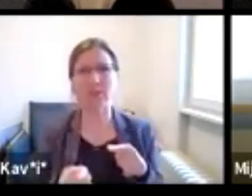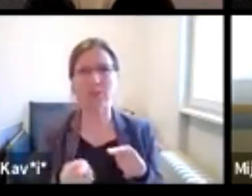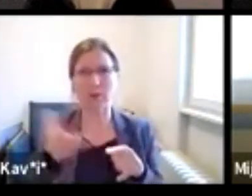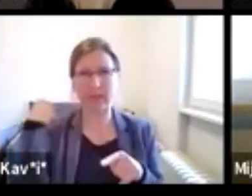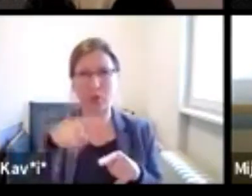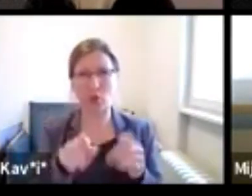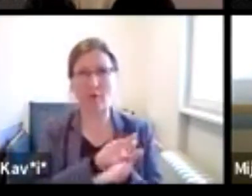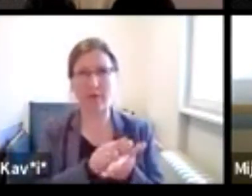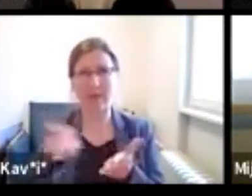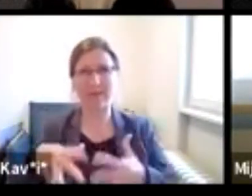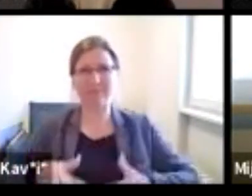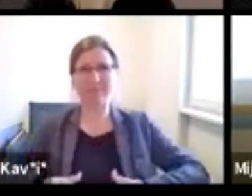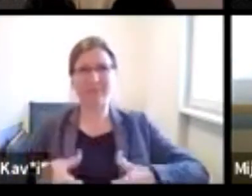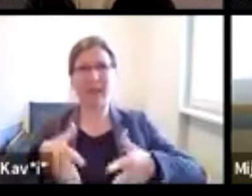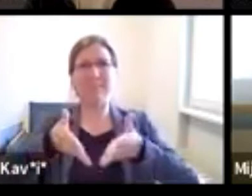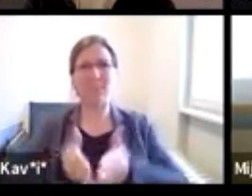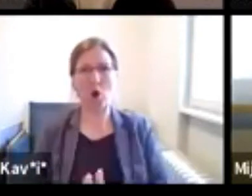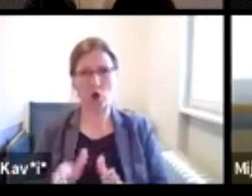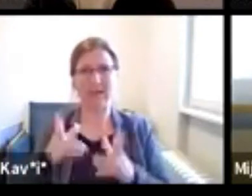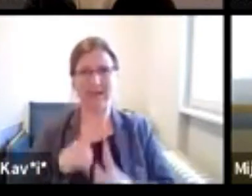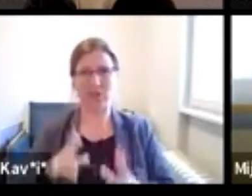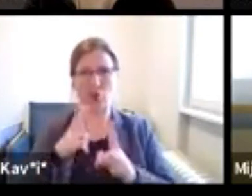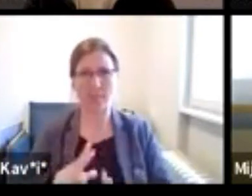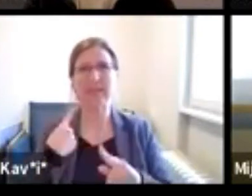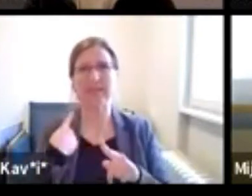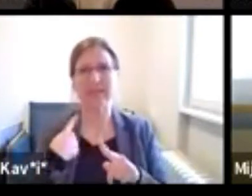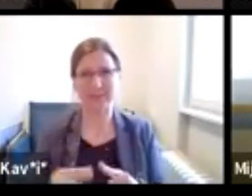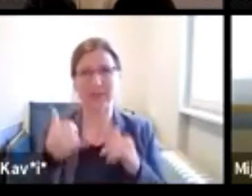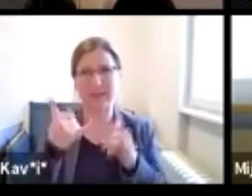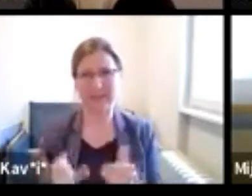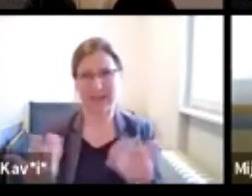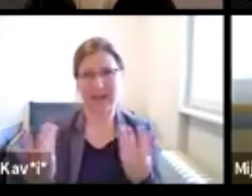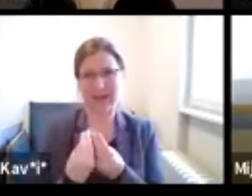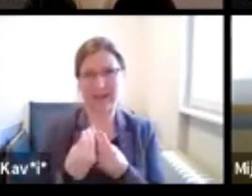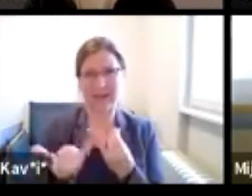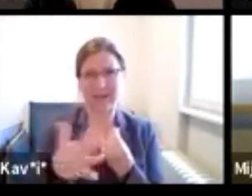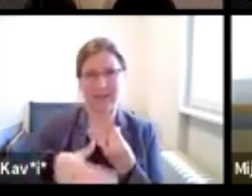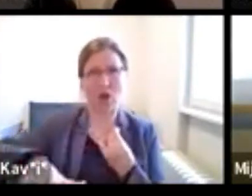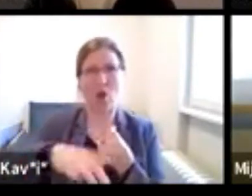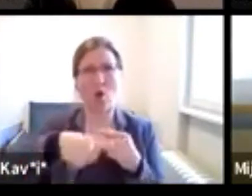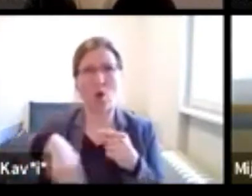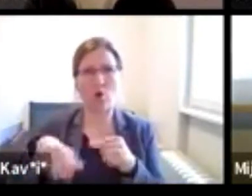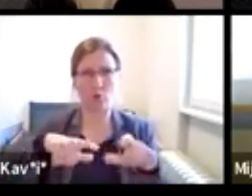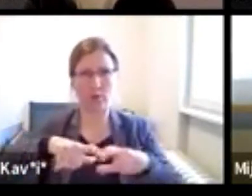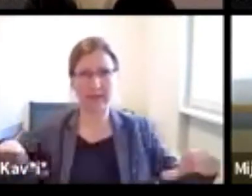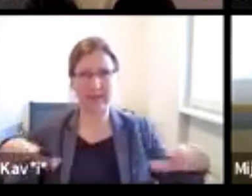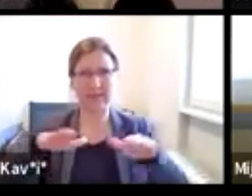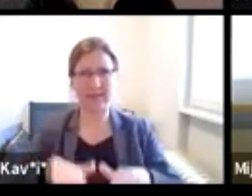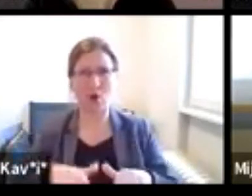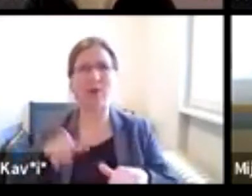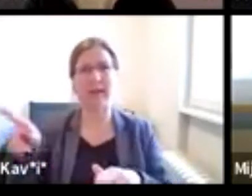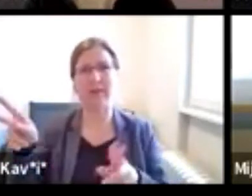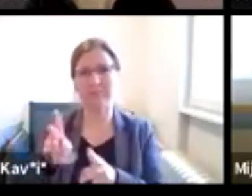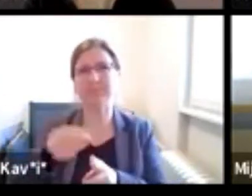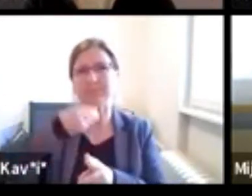bila još na porodiljnom dopustu, ali nam se zato sada pridružila na ovom okruglom stolu da nam